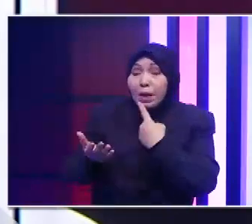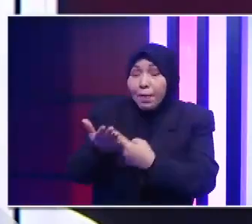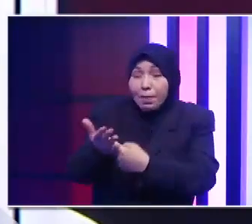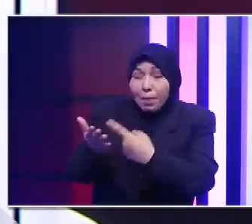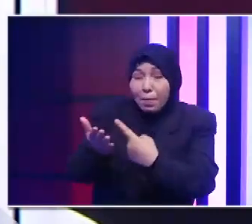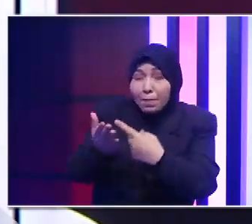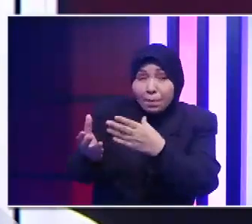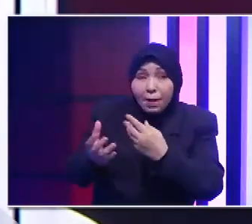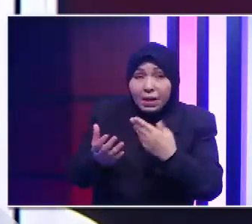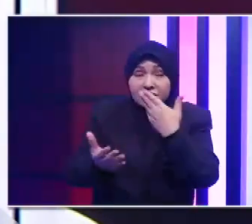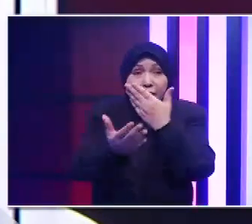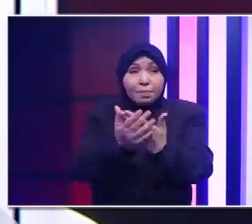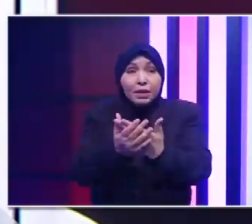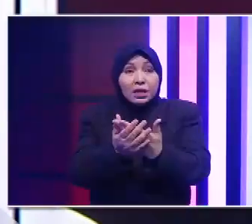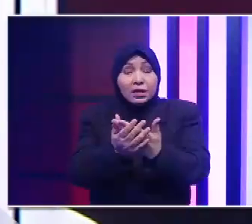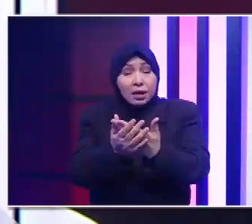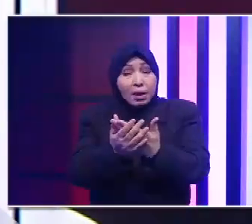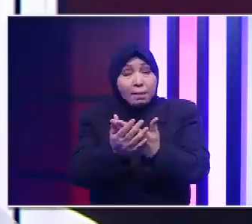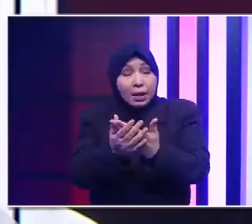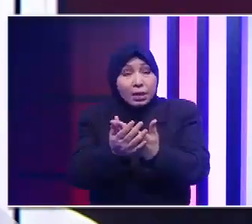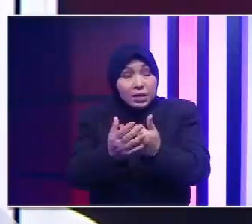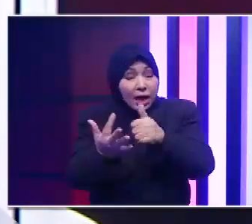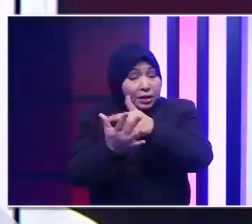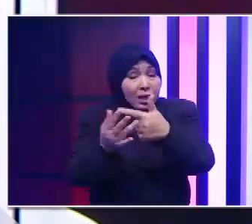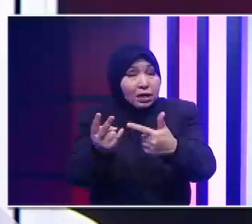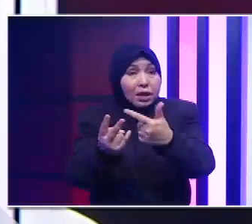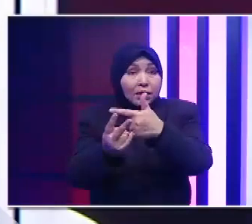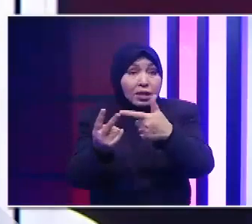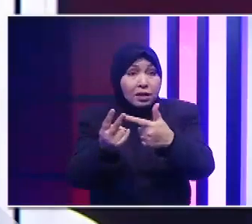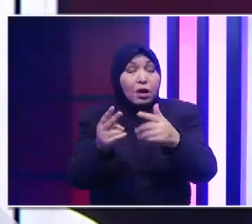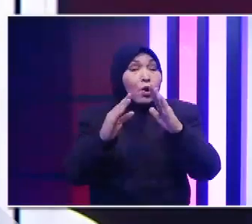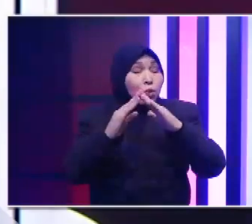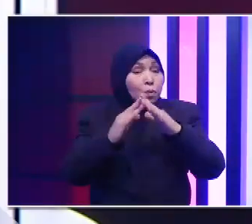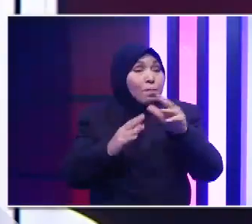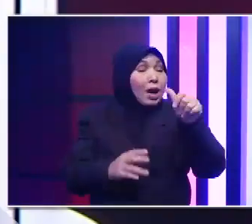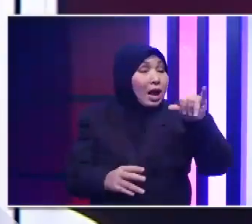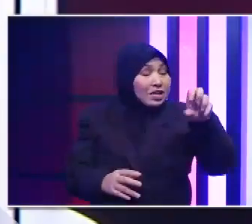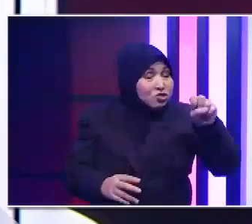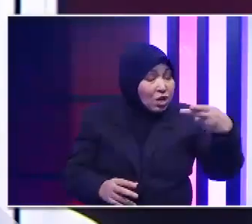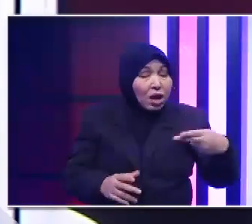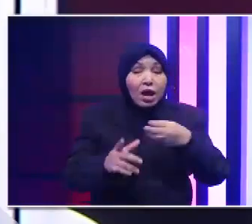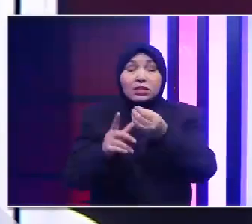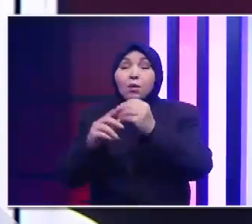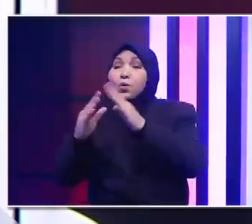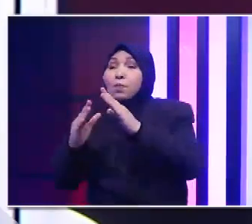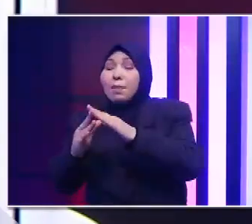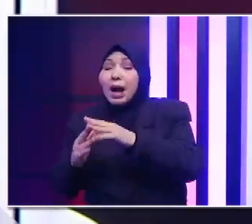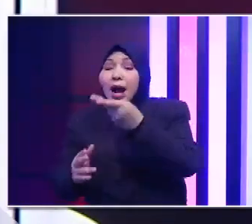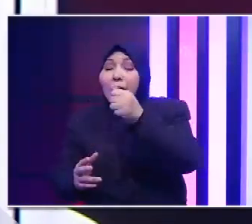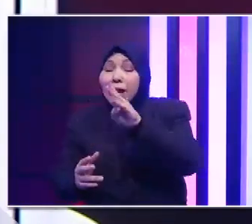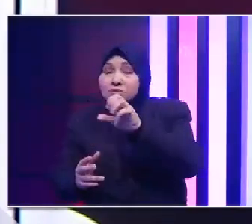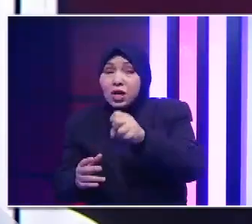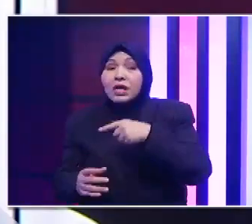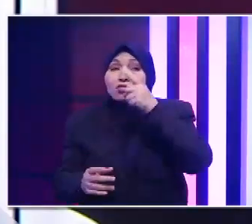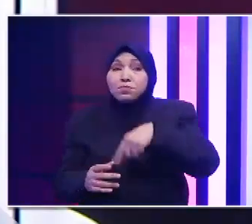Shallallahu alaihi wasallam sampai ke salah seorang ah diantara mereka yaitu antar rumah Aisyah atap rumah Kasat make mereka